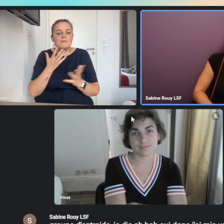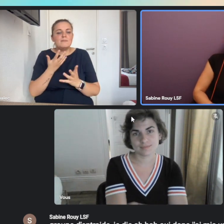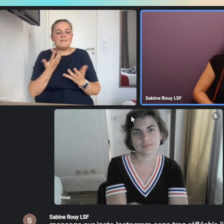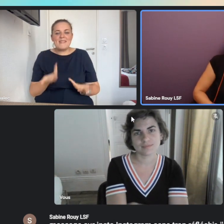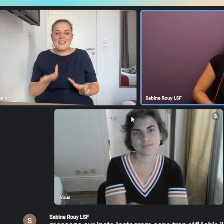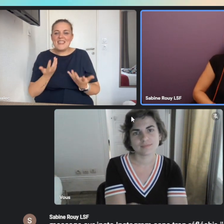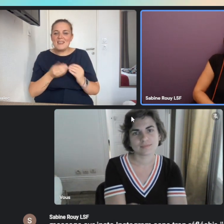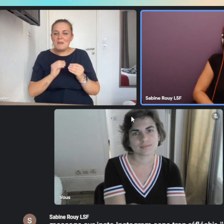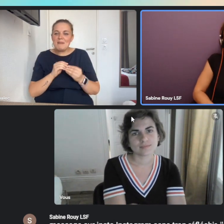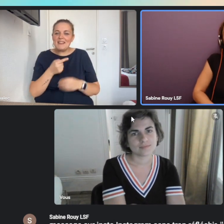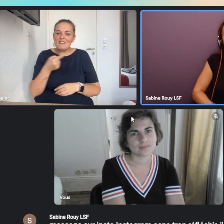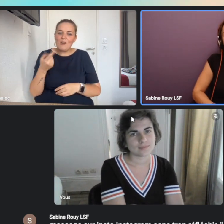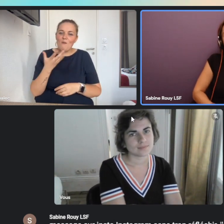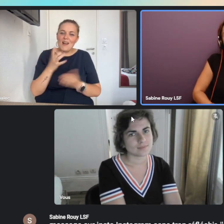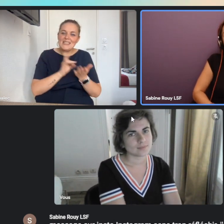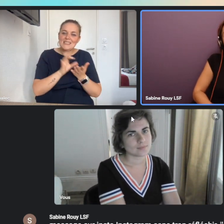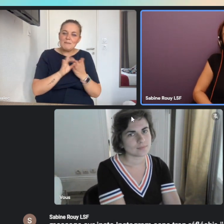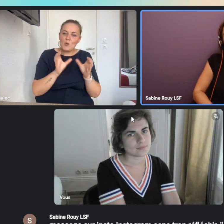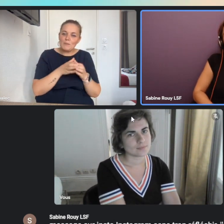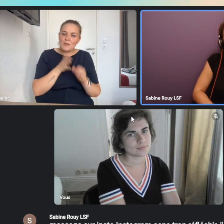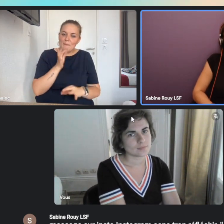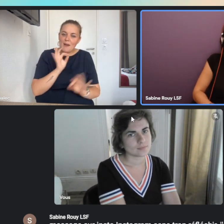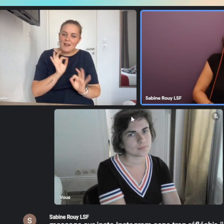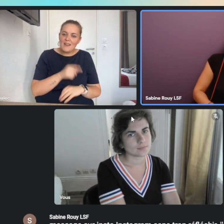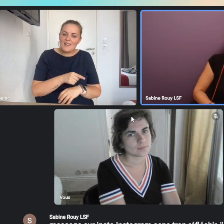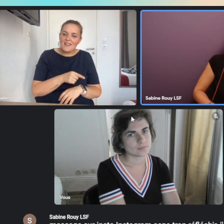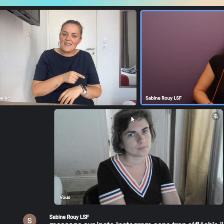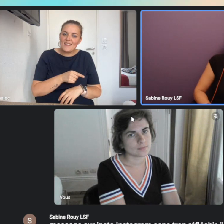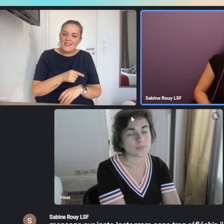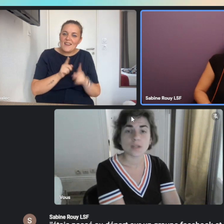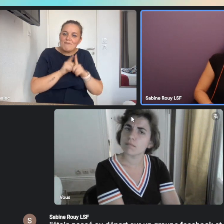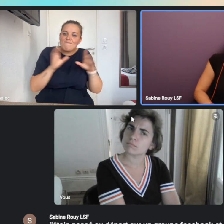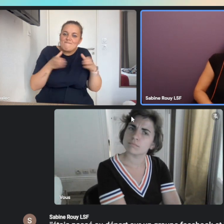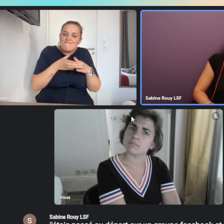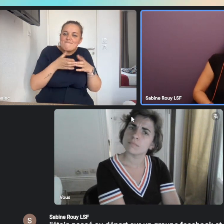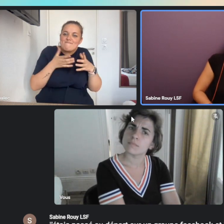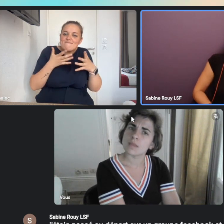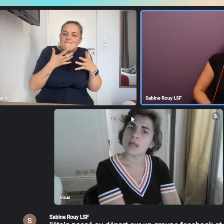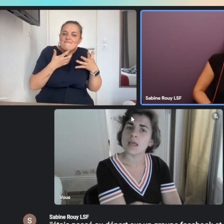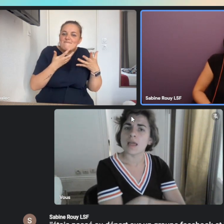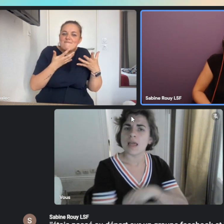moins sur Facebook. Et le négatif, par contre, d'Instagram, c'est qu'il y a pas